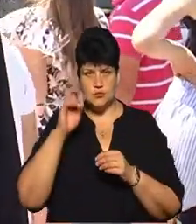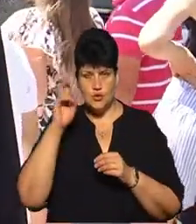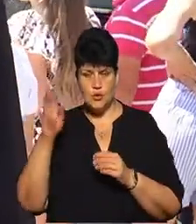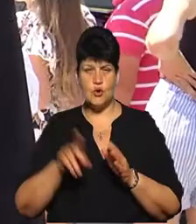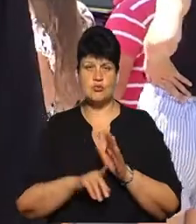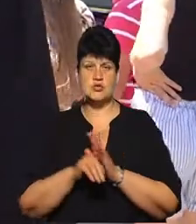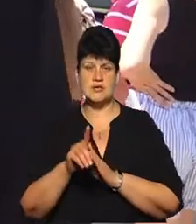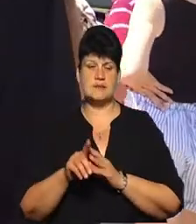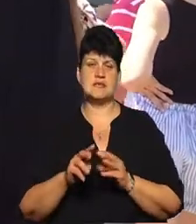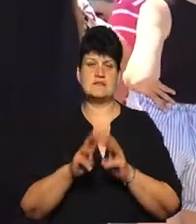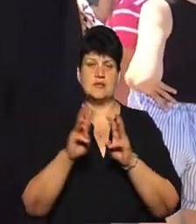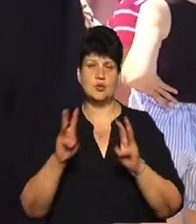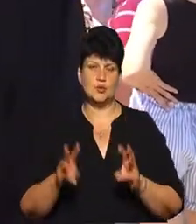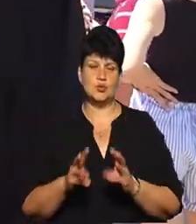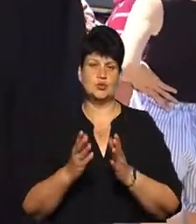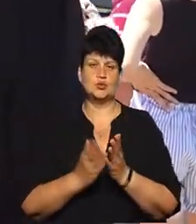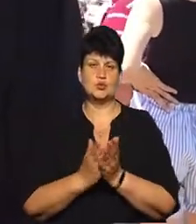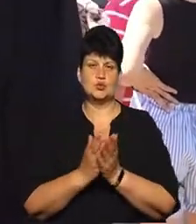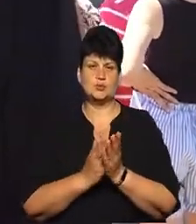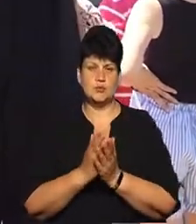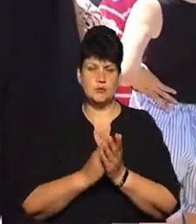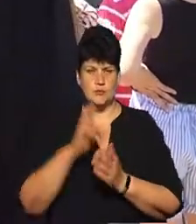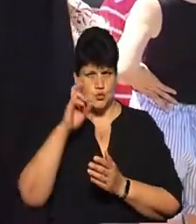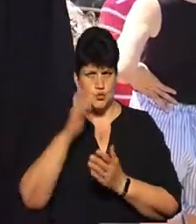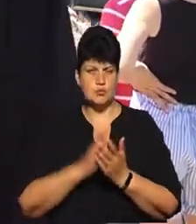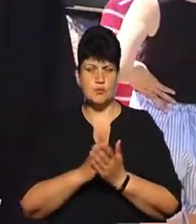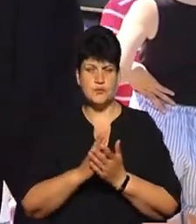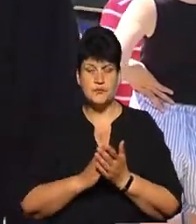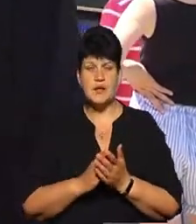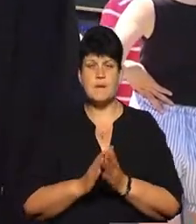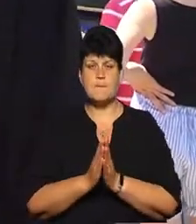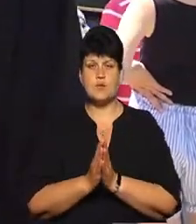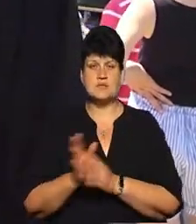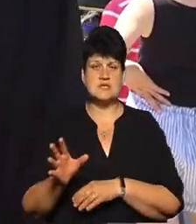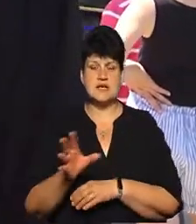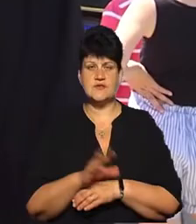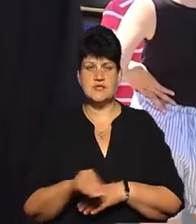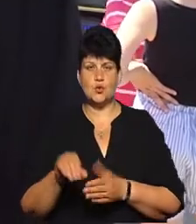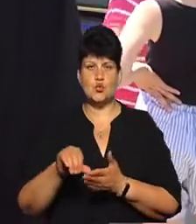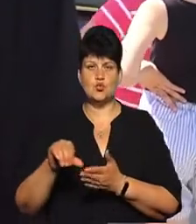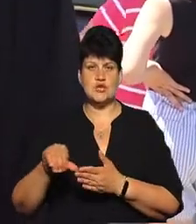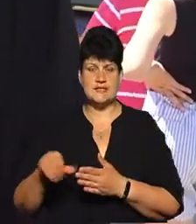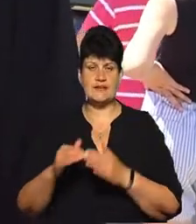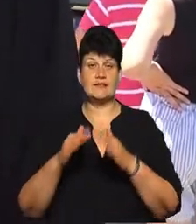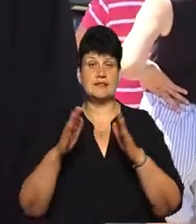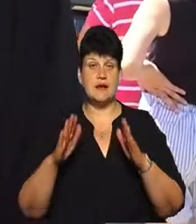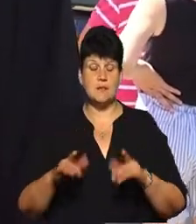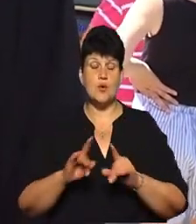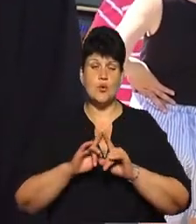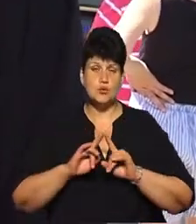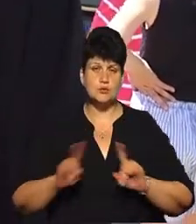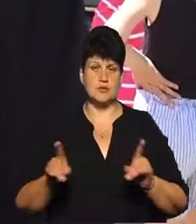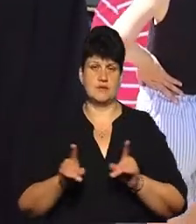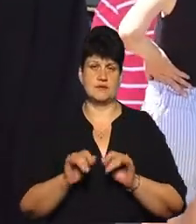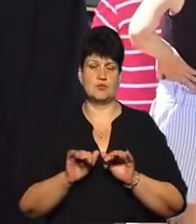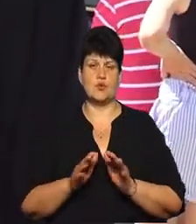в нашому храмі зранку 9:30, на якій молимося за всіх, звичайно, учасників цього табору, але особливіший спосіб молимося за